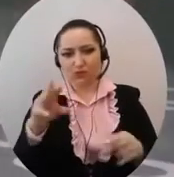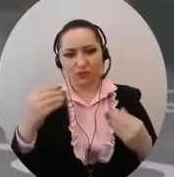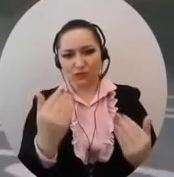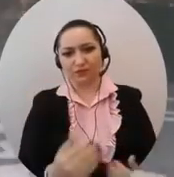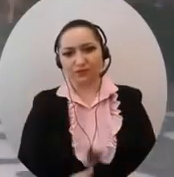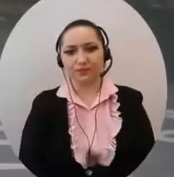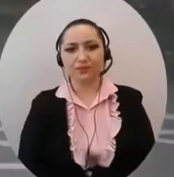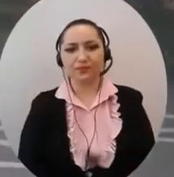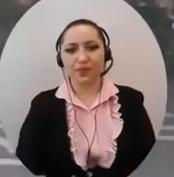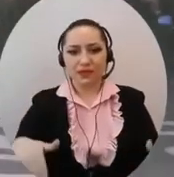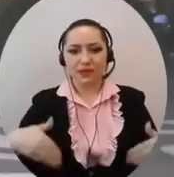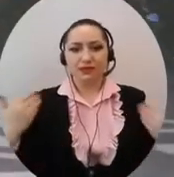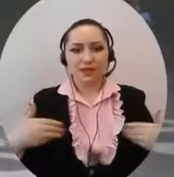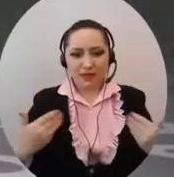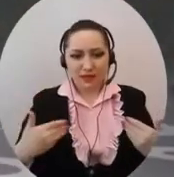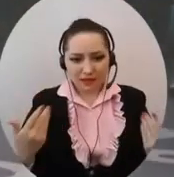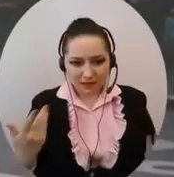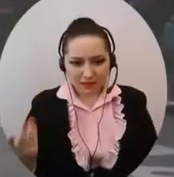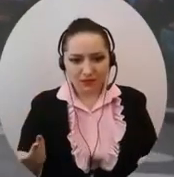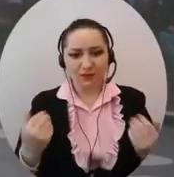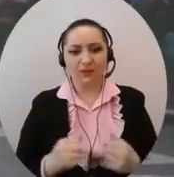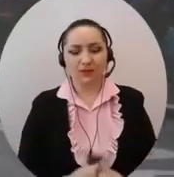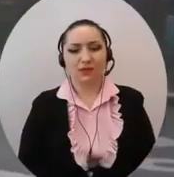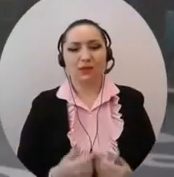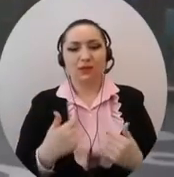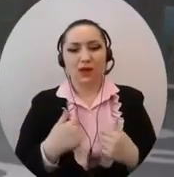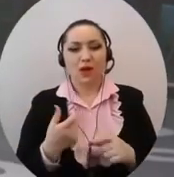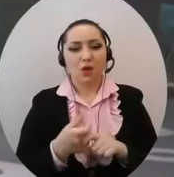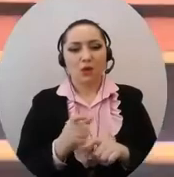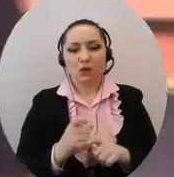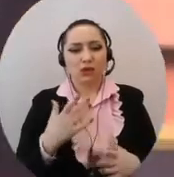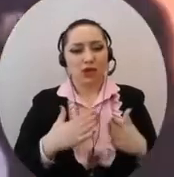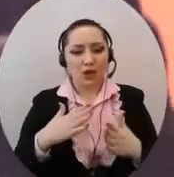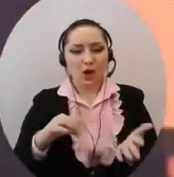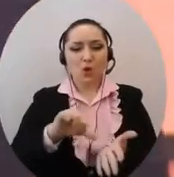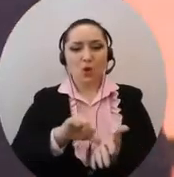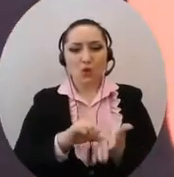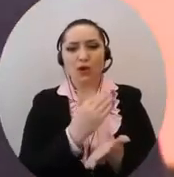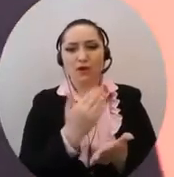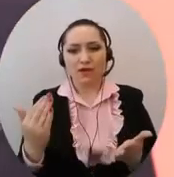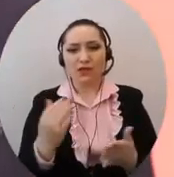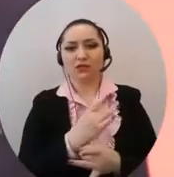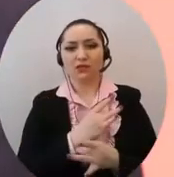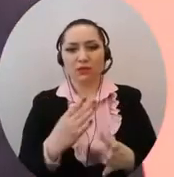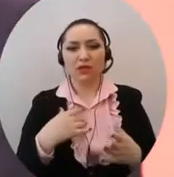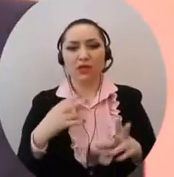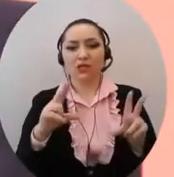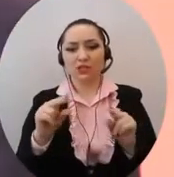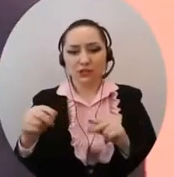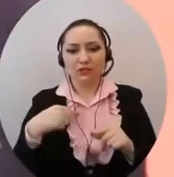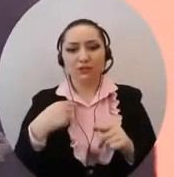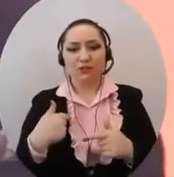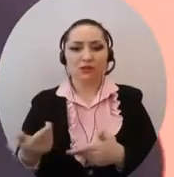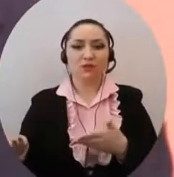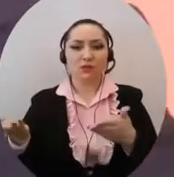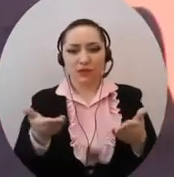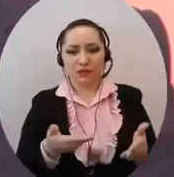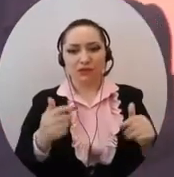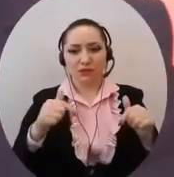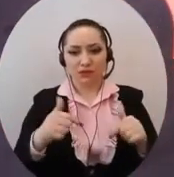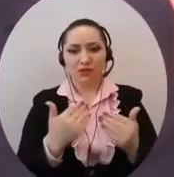Здравствуйте! Я очень рада участвовать в вашем празднике. Я счастлива, что меня сюда пригласили сегодня с вами